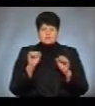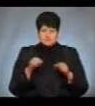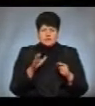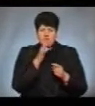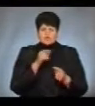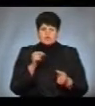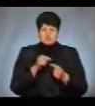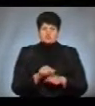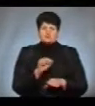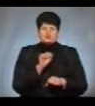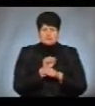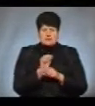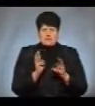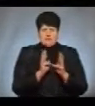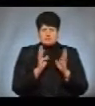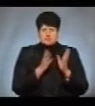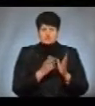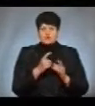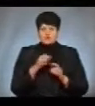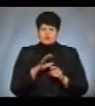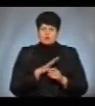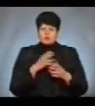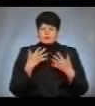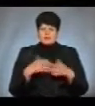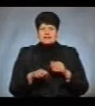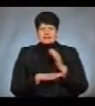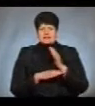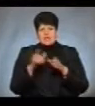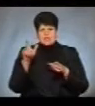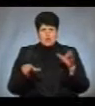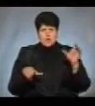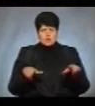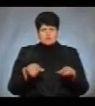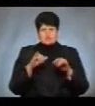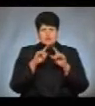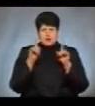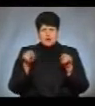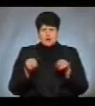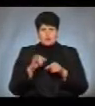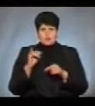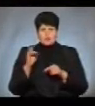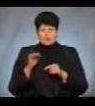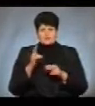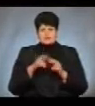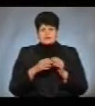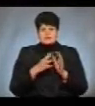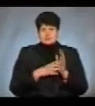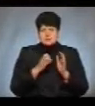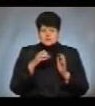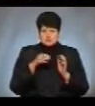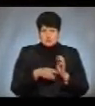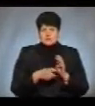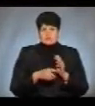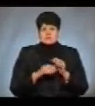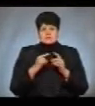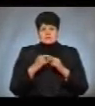вчасно зупинити пожежу. Хоча були втрачені дерев'яні колони, ікона кінця 19 століття,